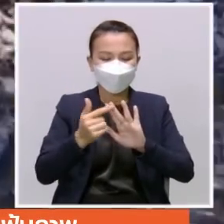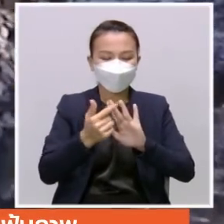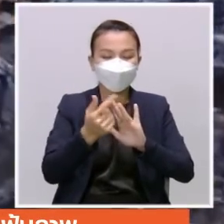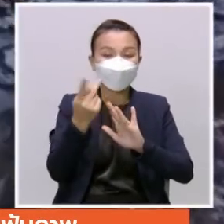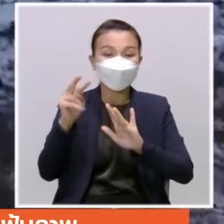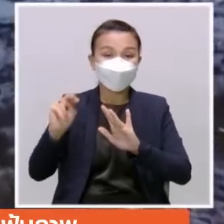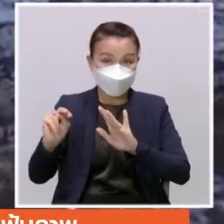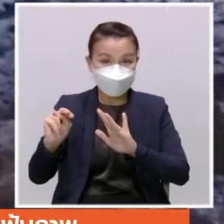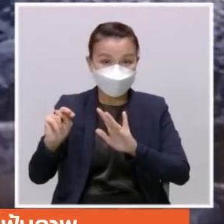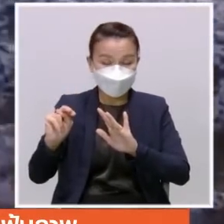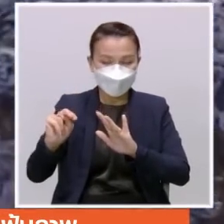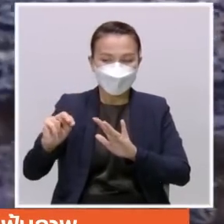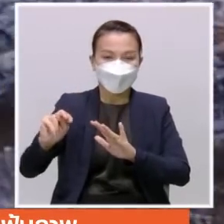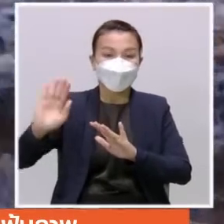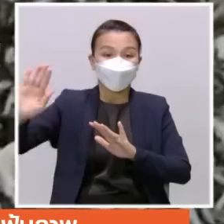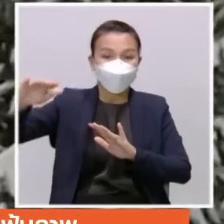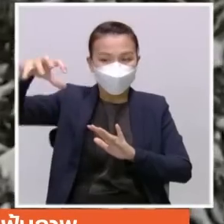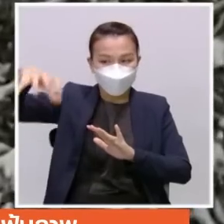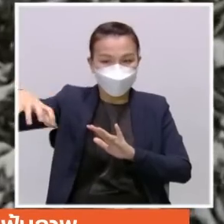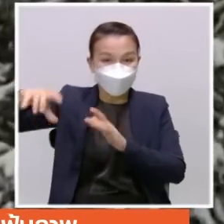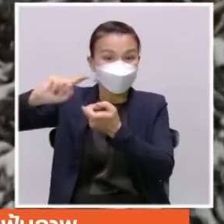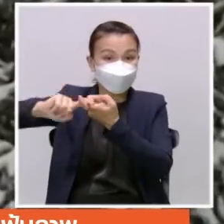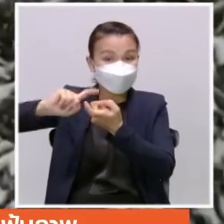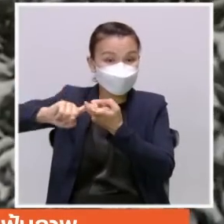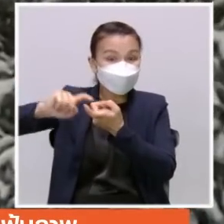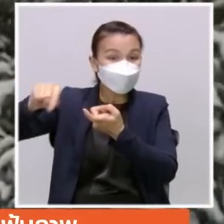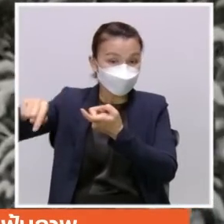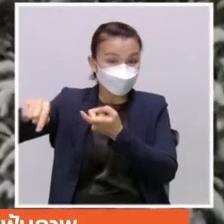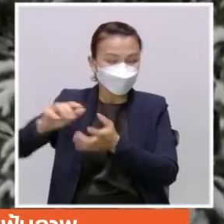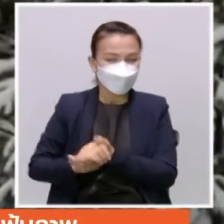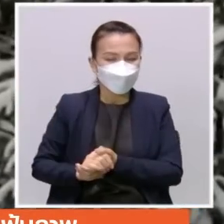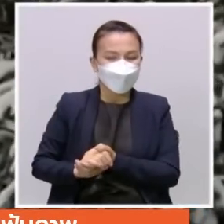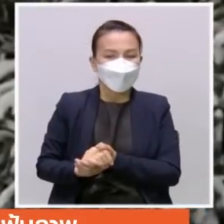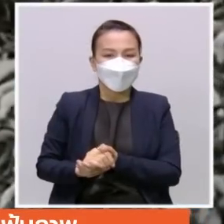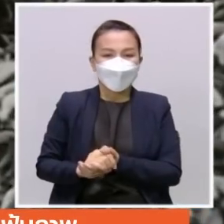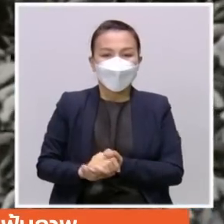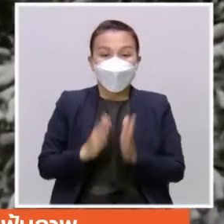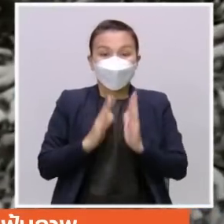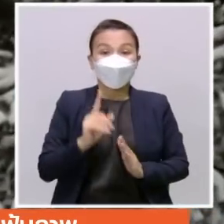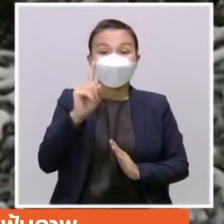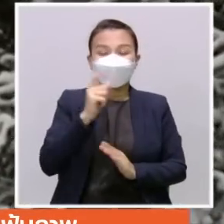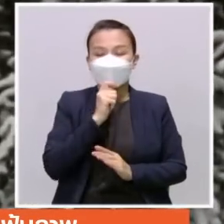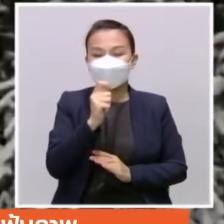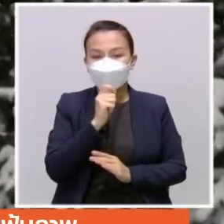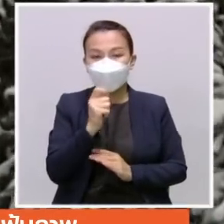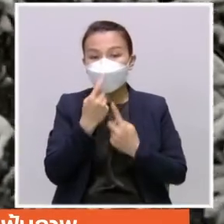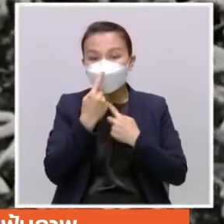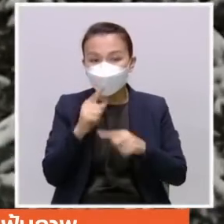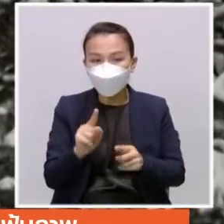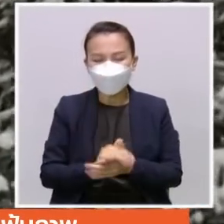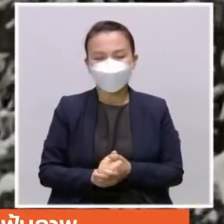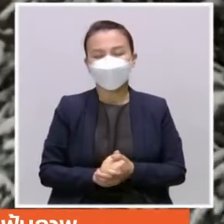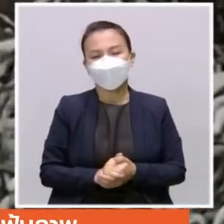ของรัฐบาลยูเครนกับกองกำลังแบ่งแยกดินแดนที่รับการสนับสนุนจากรัสเซียนั้นชาวเมืองคนหนึ่งให้สัมภาษณ์กับสำนักข่าวรอยเตอร์สค่ะบ